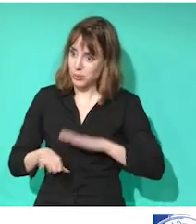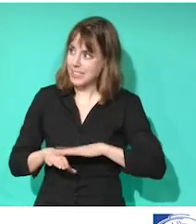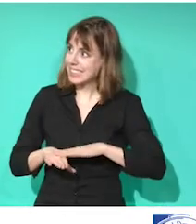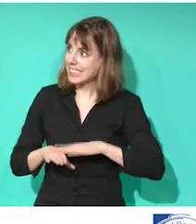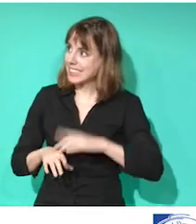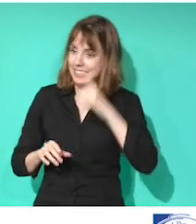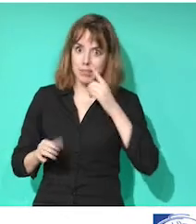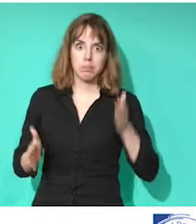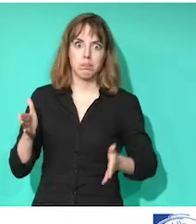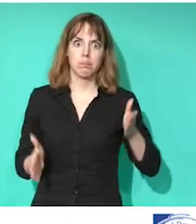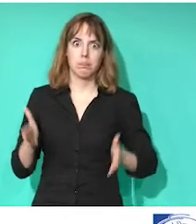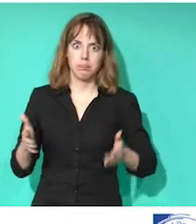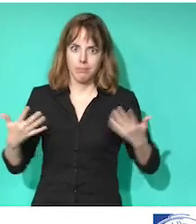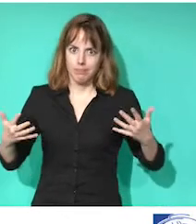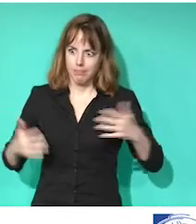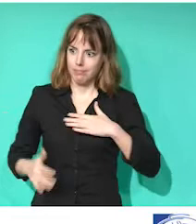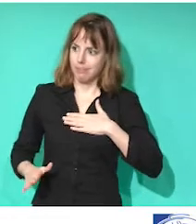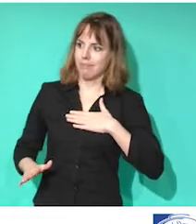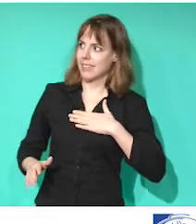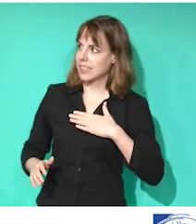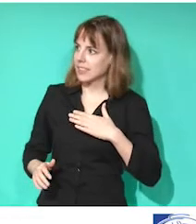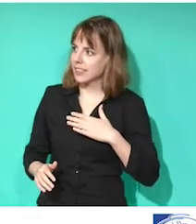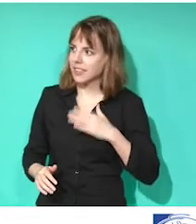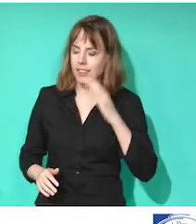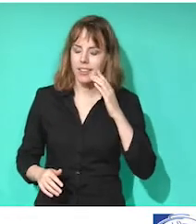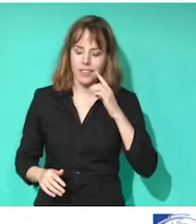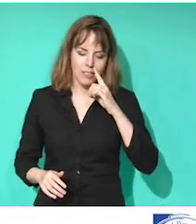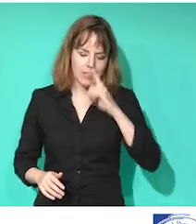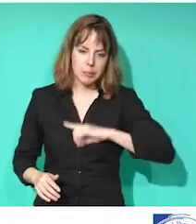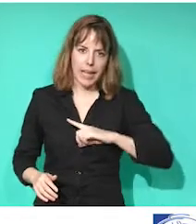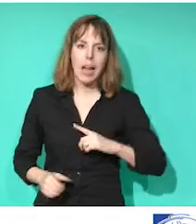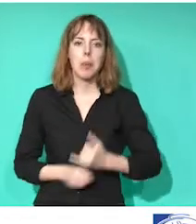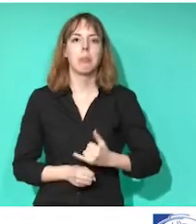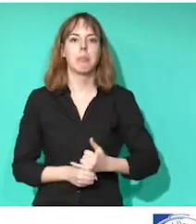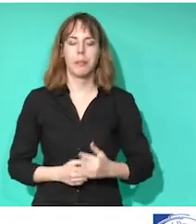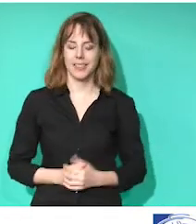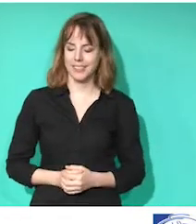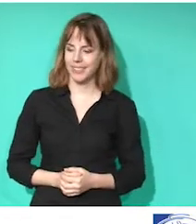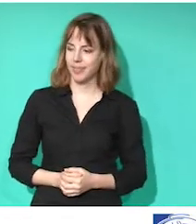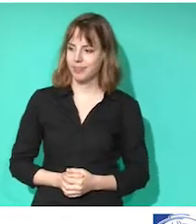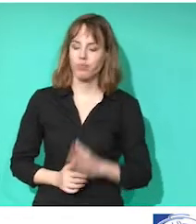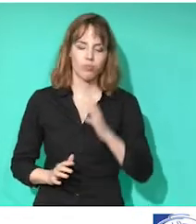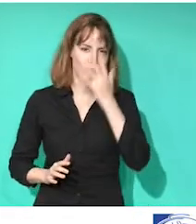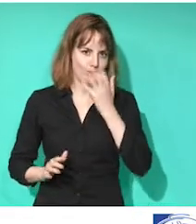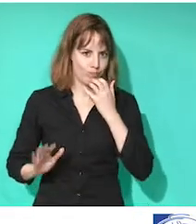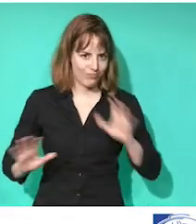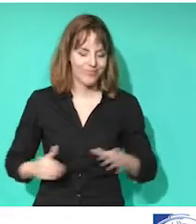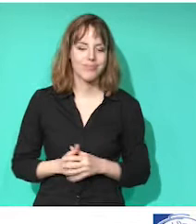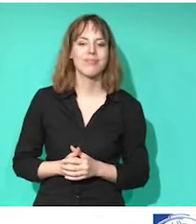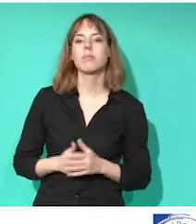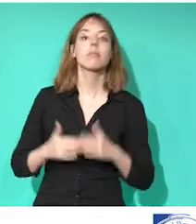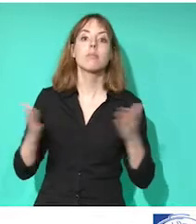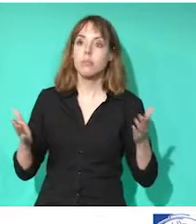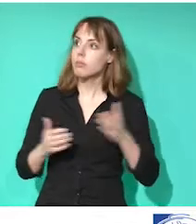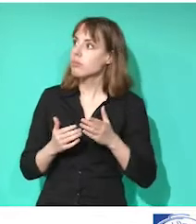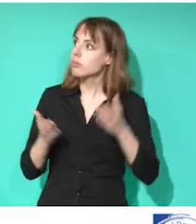dirait Robocop, là. Ça fait peur. Oui, c'est fait pour. Ah d'accord, c'est une option. Alors, plus sérieusement, chère Charlotte, pourquoi vous